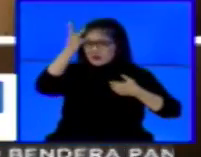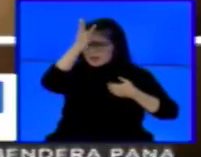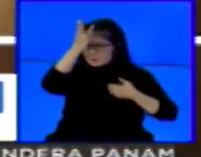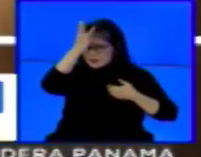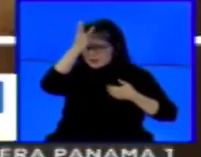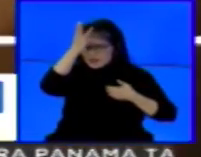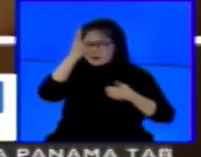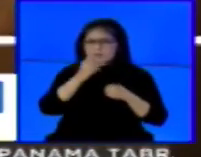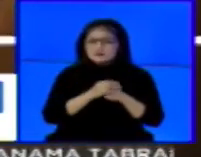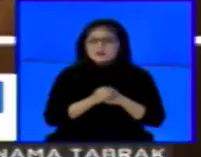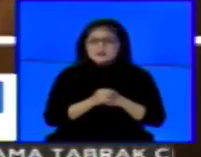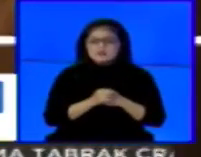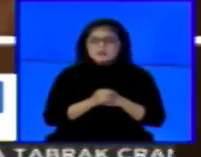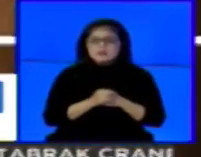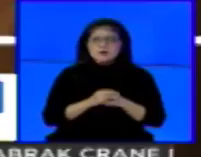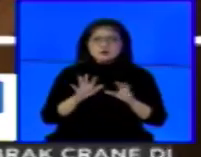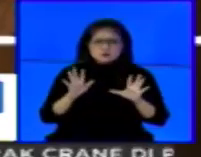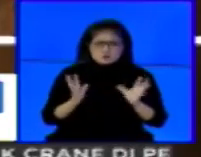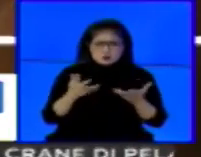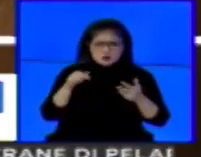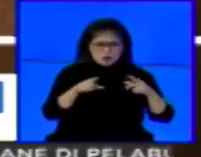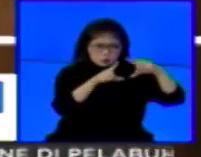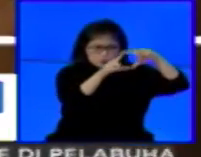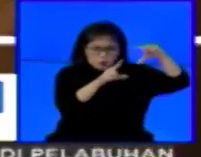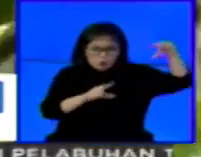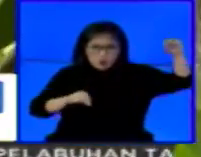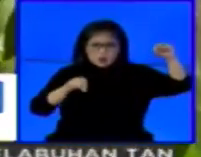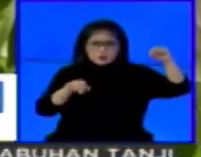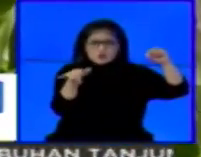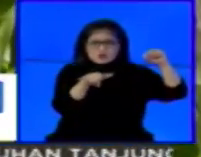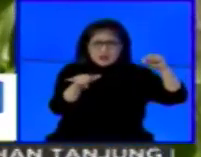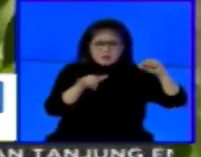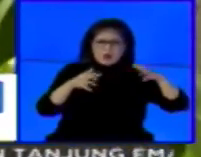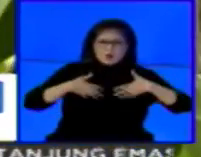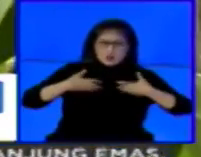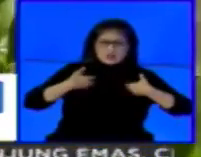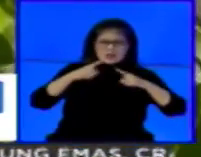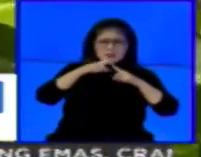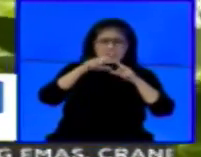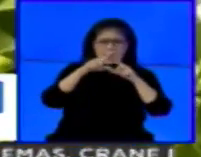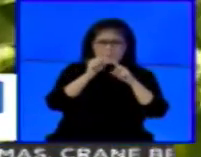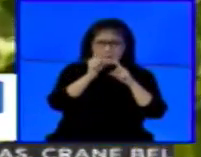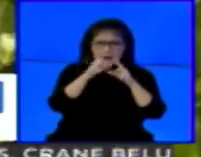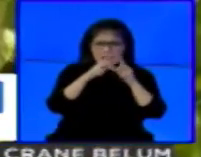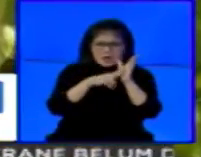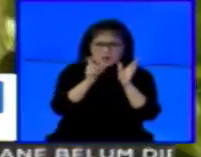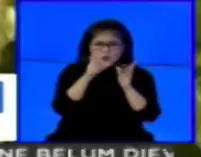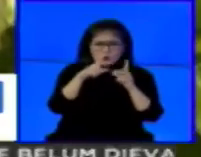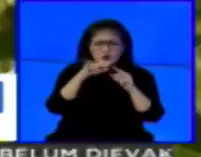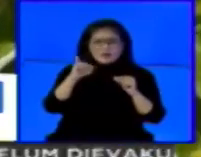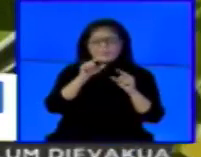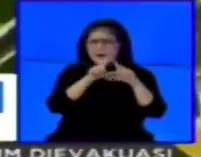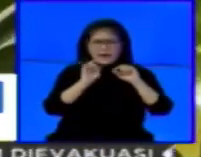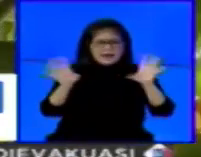pygmaeus. Meski mendiami pulau yang sama, orang utan Tapanuli berbeda dengan orang utan Sumatera. Orang utan